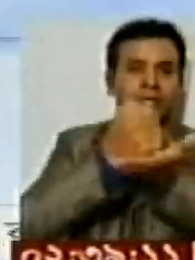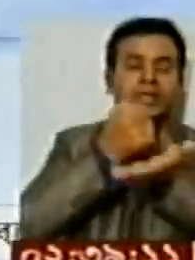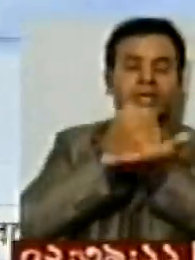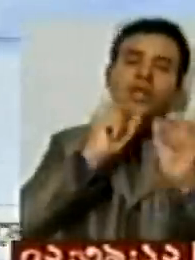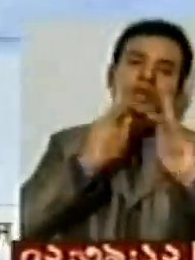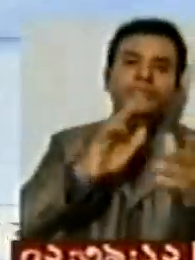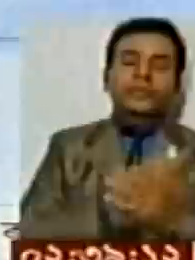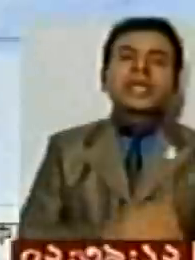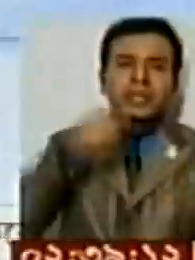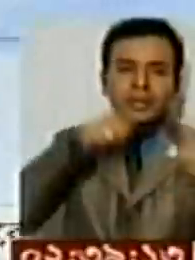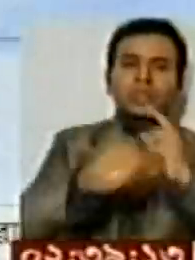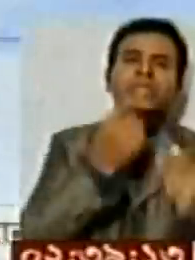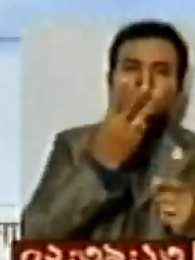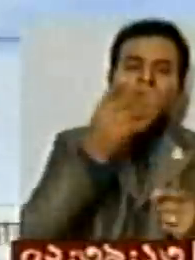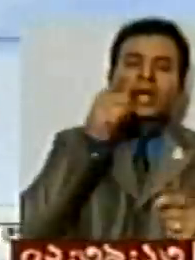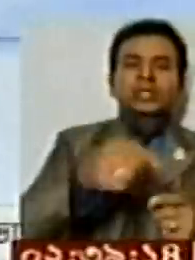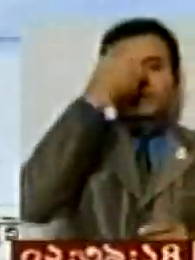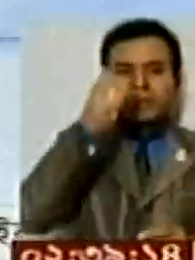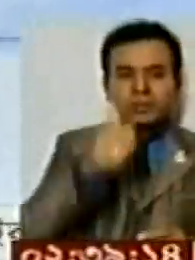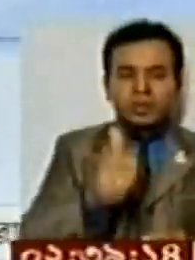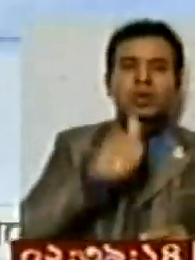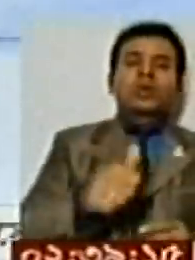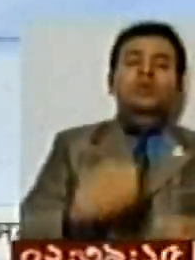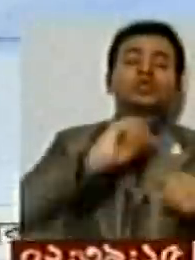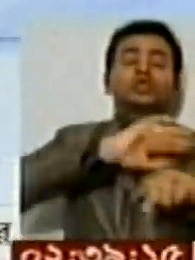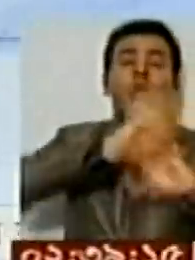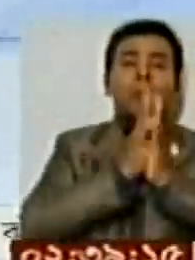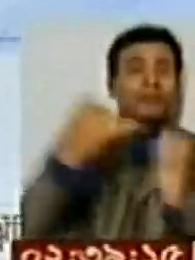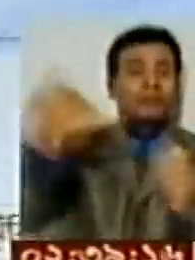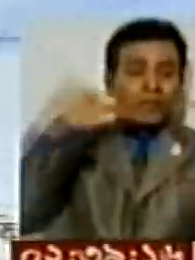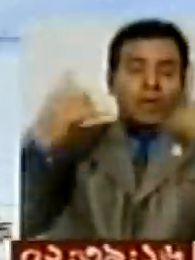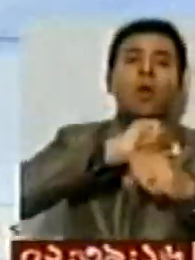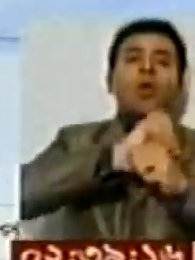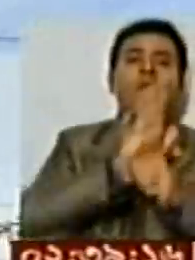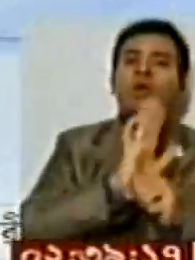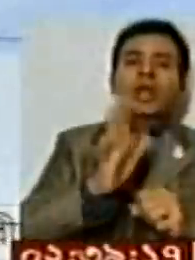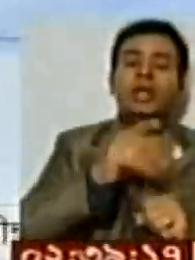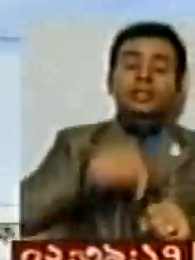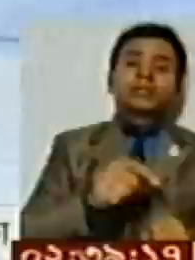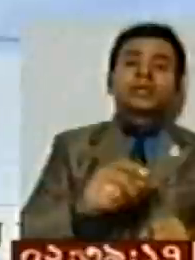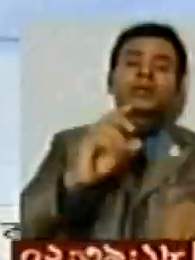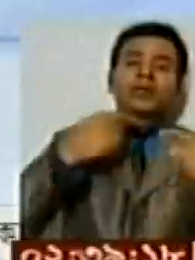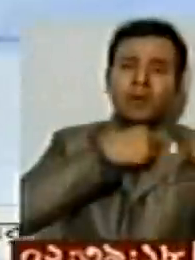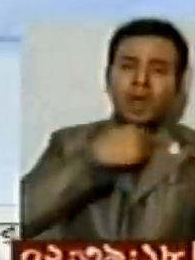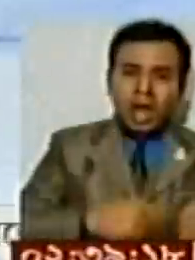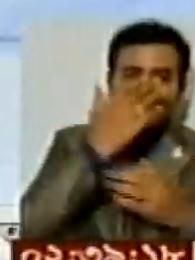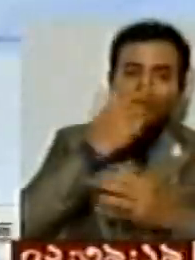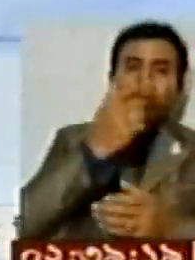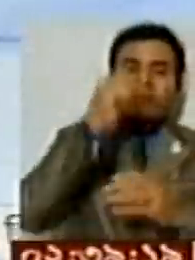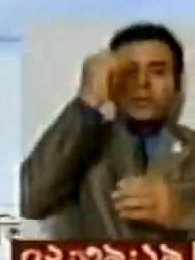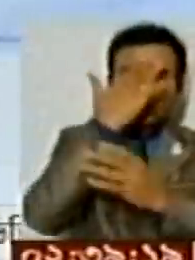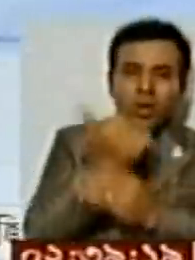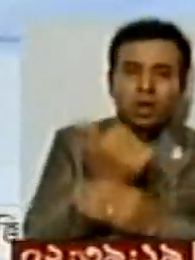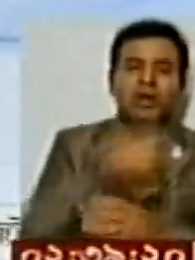38,35,391টি। এক্ষেত্রে বলে রাখি, এই সকল ফোন কল যে সবগুলি শুধু কোভিড বিষয়ক থাকে তা না, অনেকেই যে কোনো স্বাস্থ্য